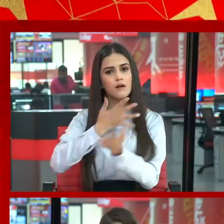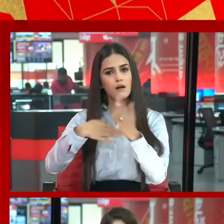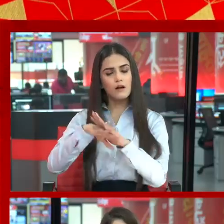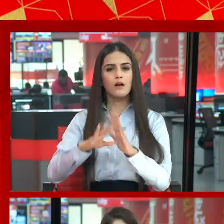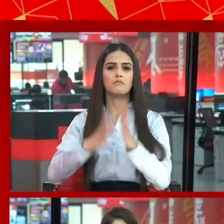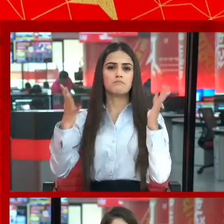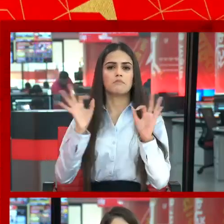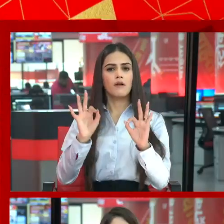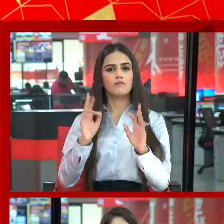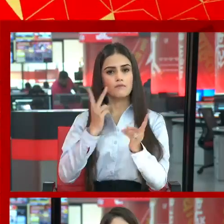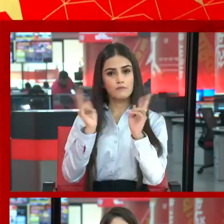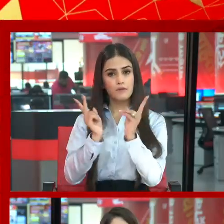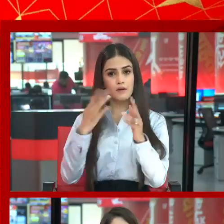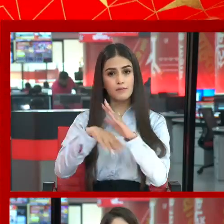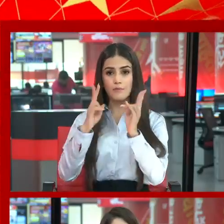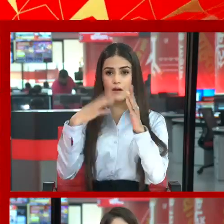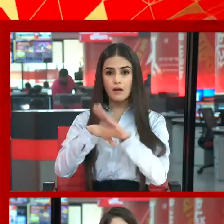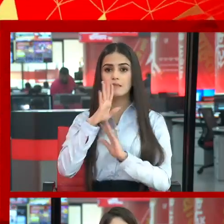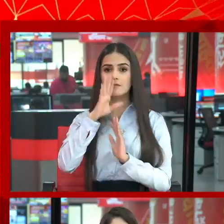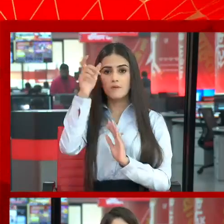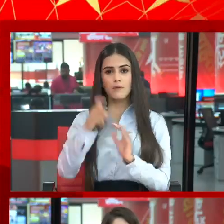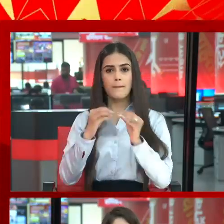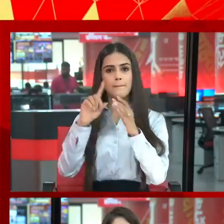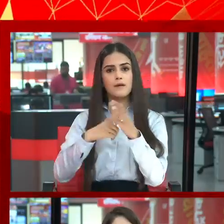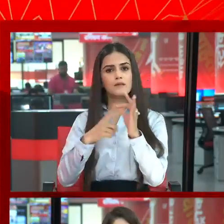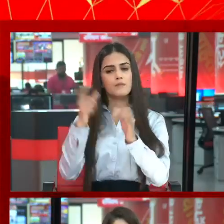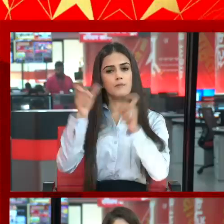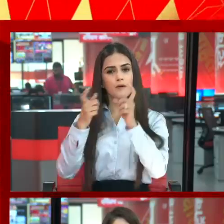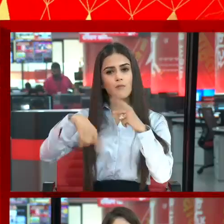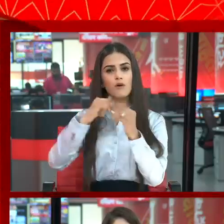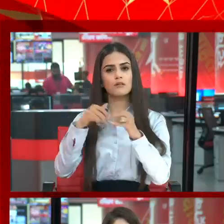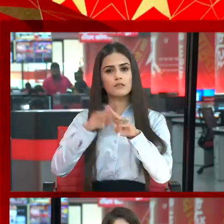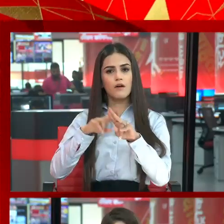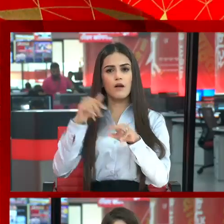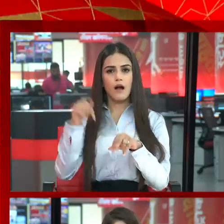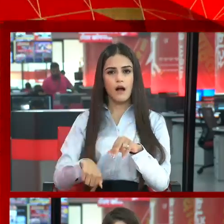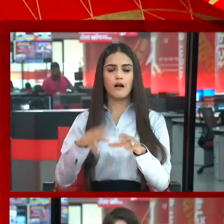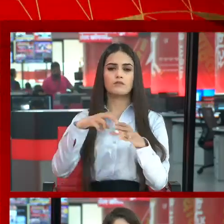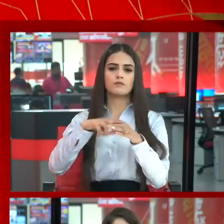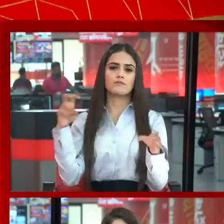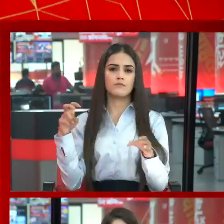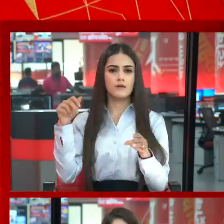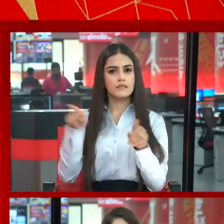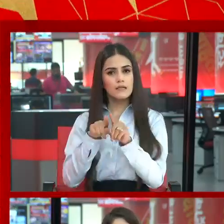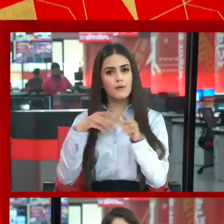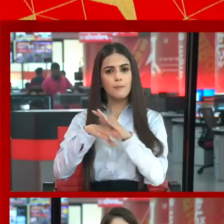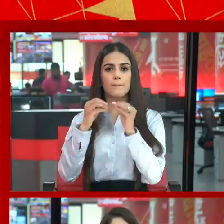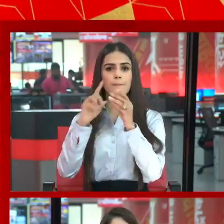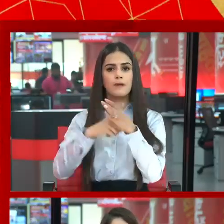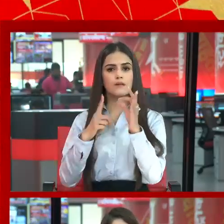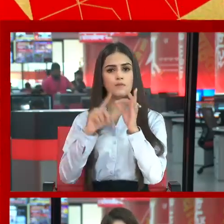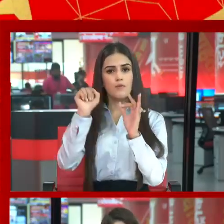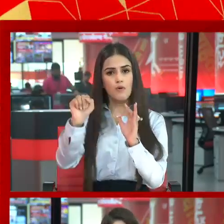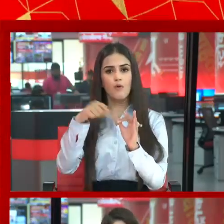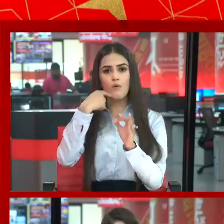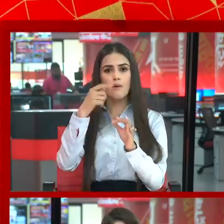जमकर हंगामा हुआ। हंगामे के चलते स्पीकर ने बीजेपी विधायकों को आज के लिए मार्शल आउट कर दिया। उसके बाद बीजेपी के